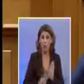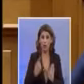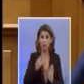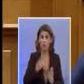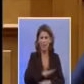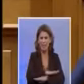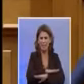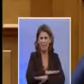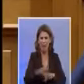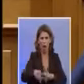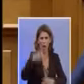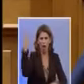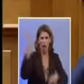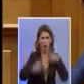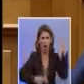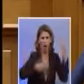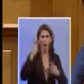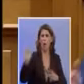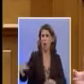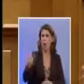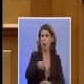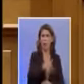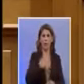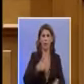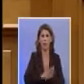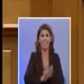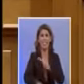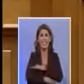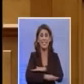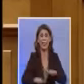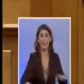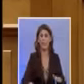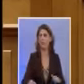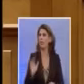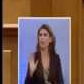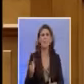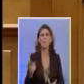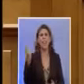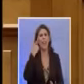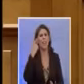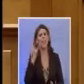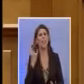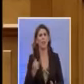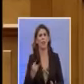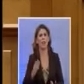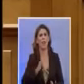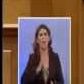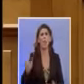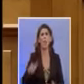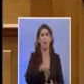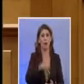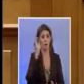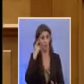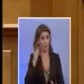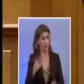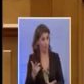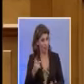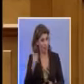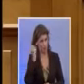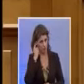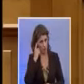τέρμα σε αυτή την ασυδοσία. Αλήθεια, τι νομίζετε ότι δεν καταλαβαίνει ο μέσος πολίτης? Περνάτε τους πολίτες